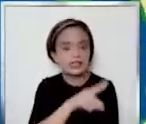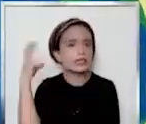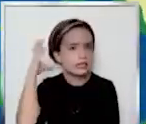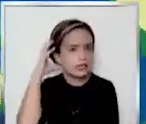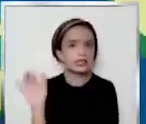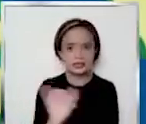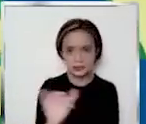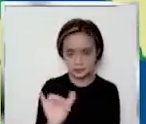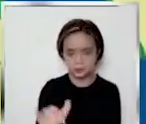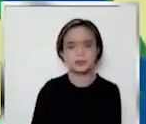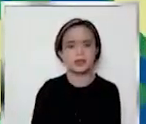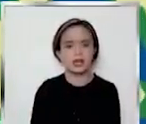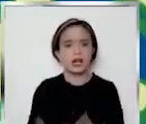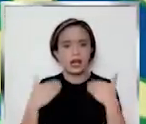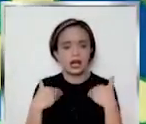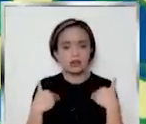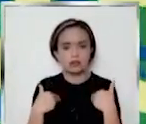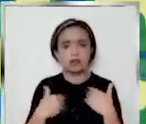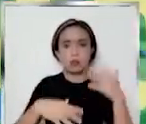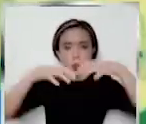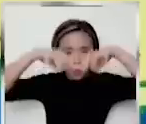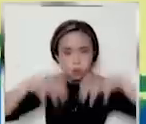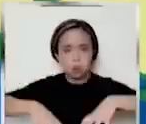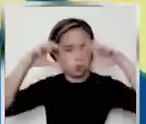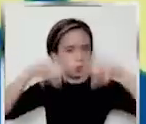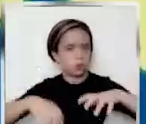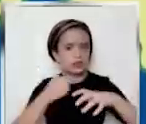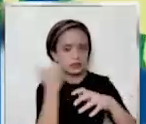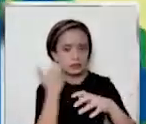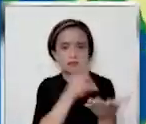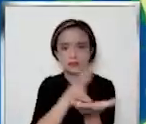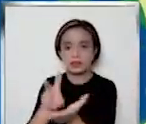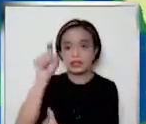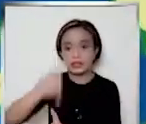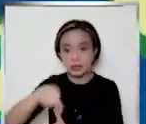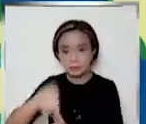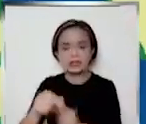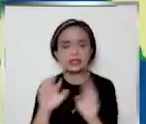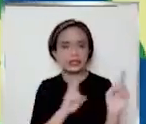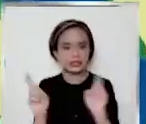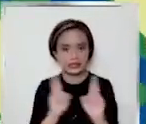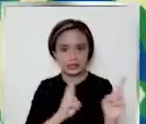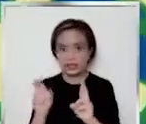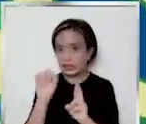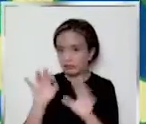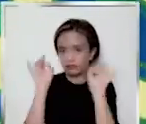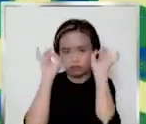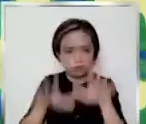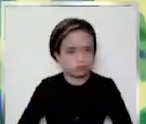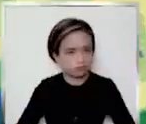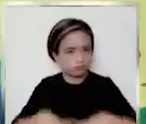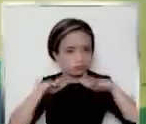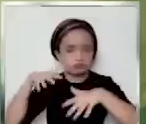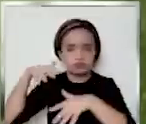May matitinding ulan po sa ilang lugar, kaya maging I am ready sa banta ng baha o pagguho ng lupa.